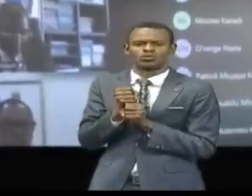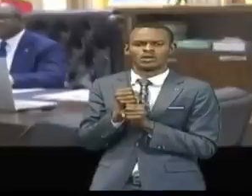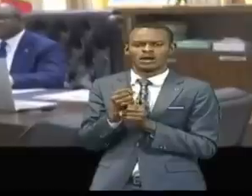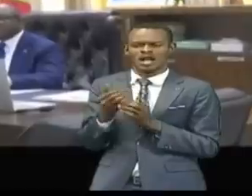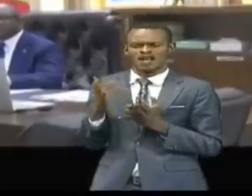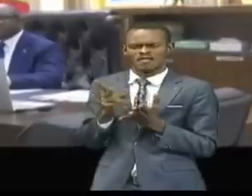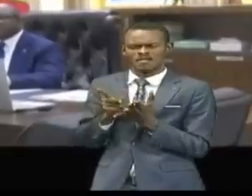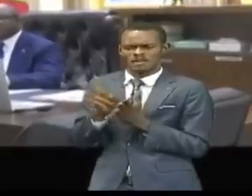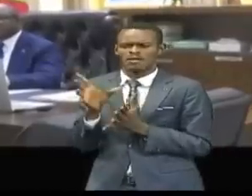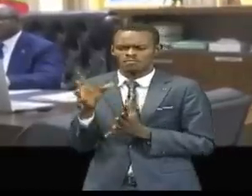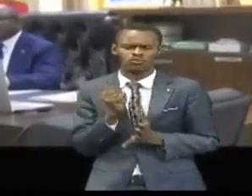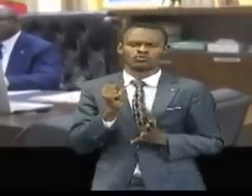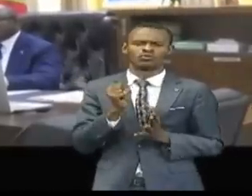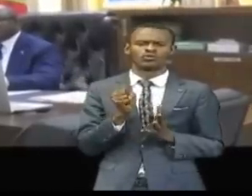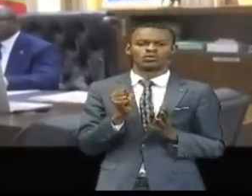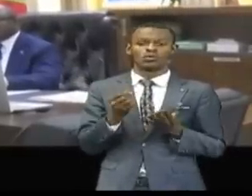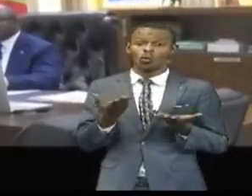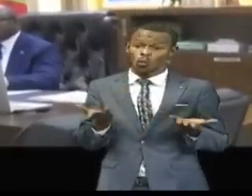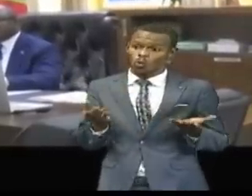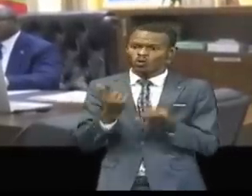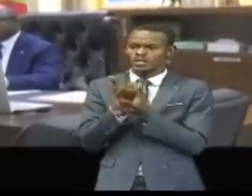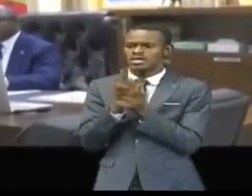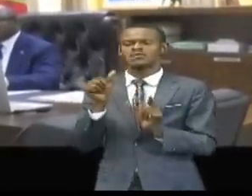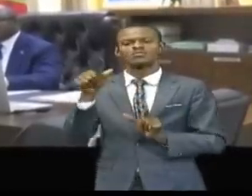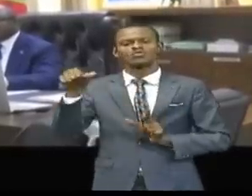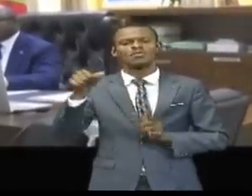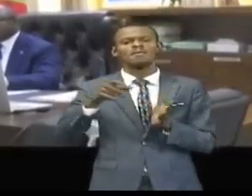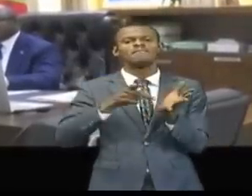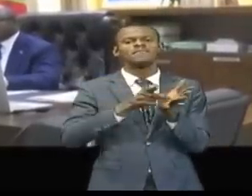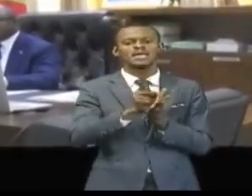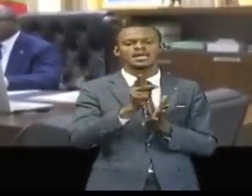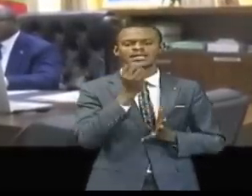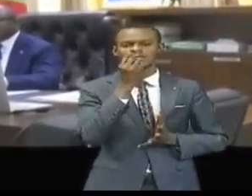des bénéfices des activités industrielles,